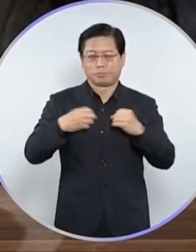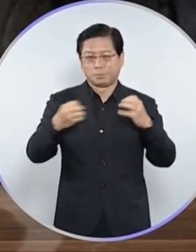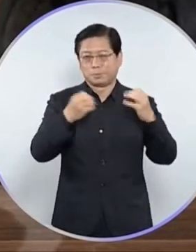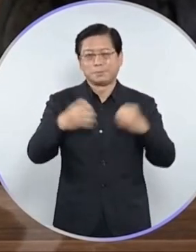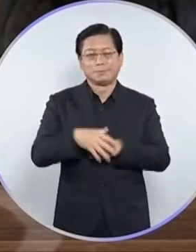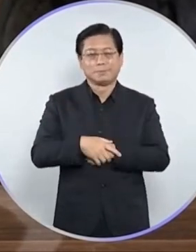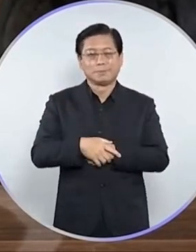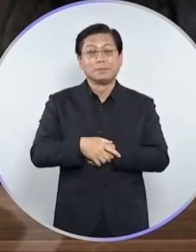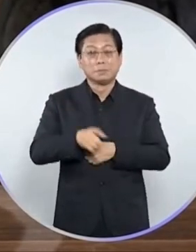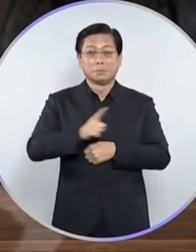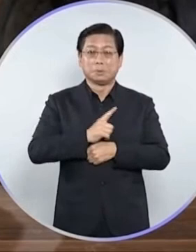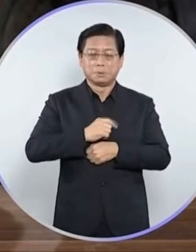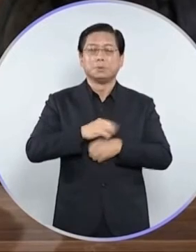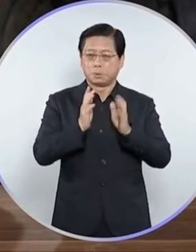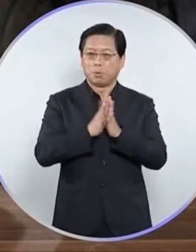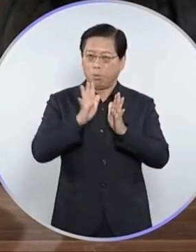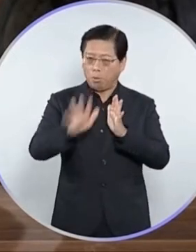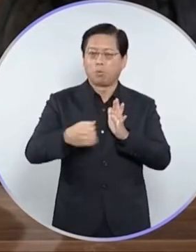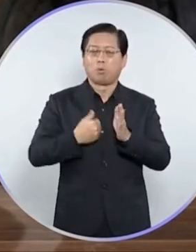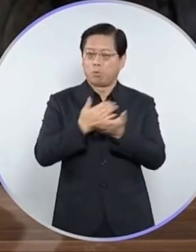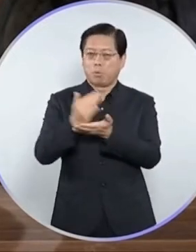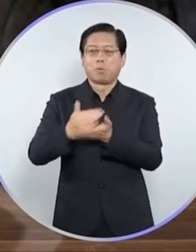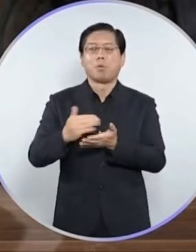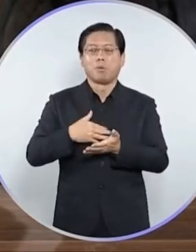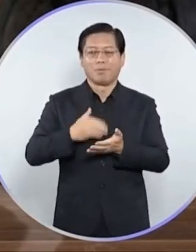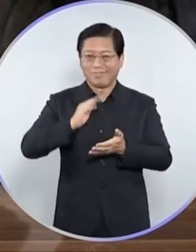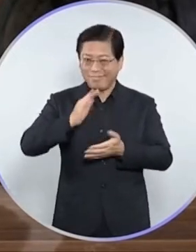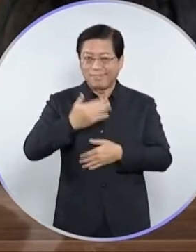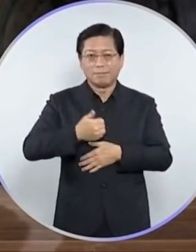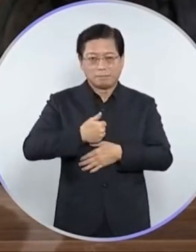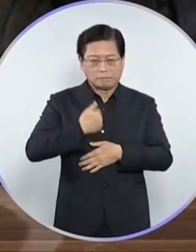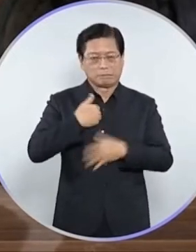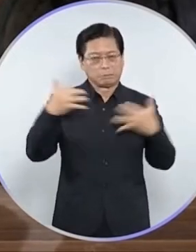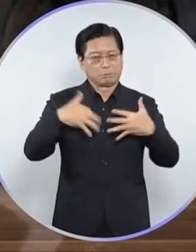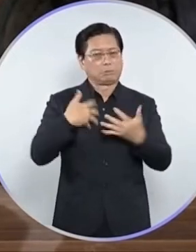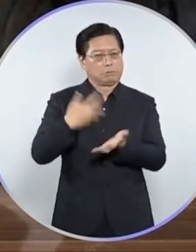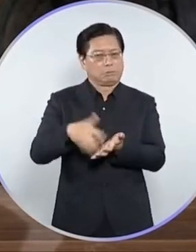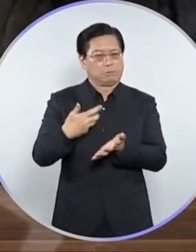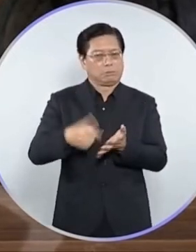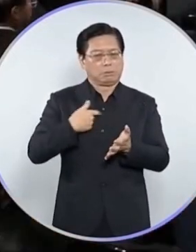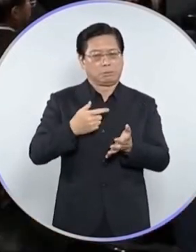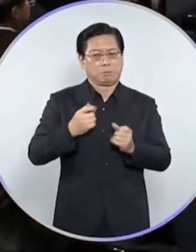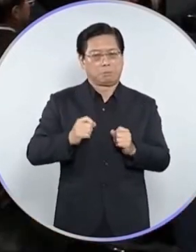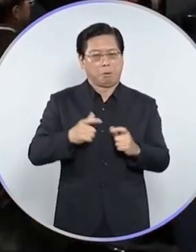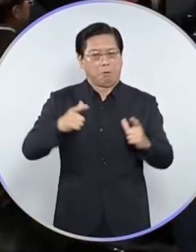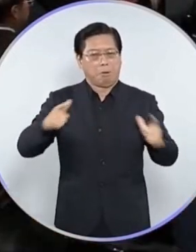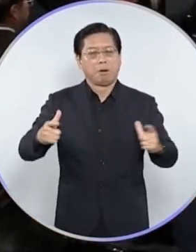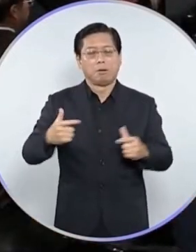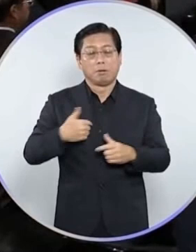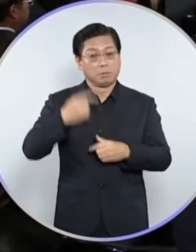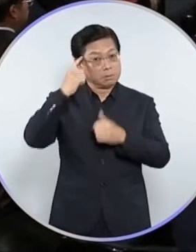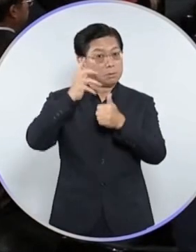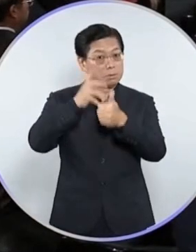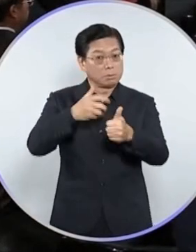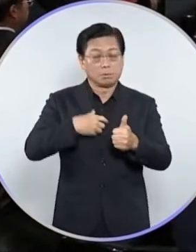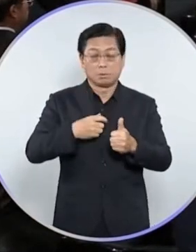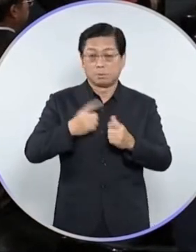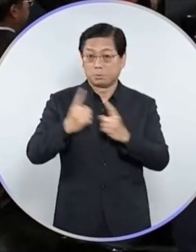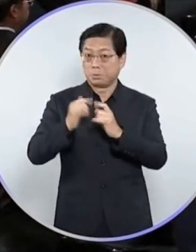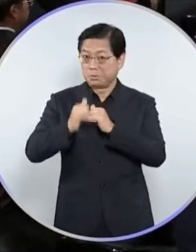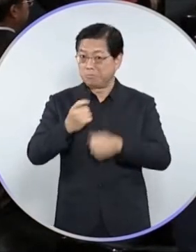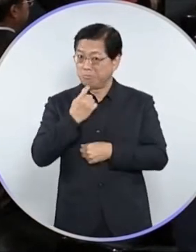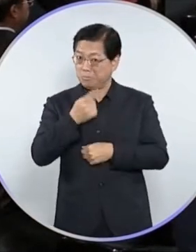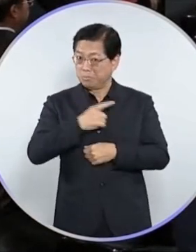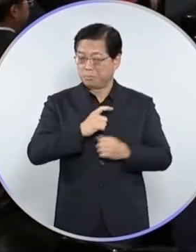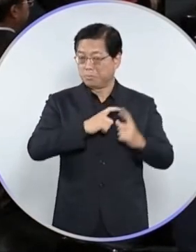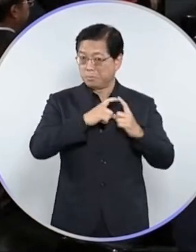论，虽然你们都做了部分的处理，但是不可讳言的争议还是有在延烧。请问你们如何回应外界的质